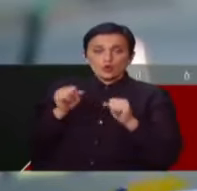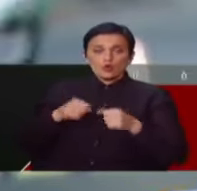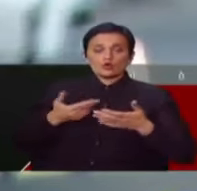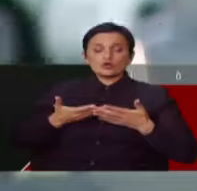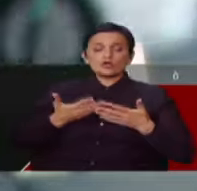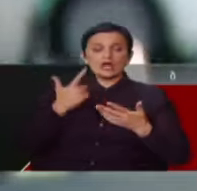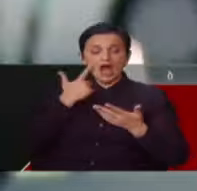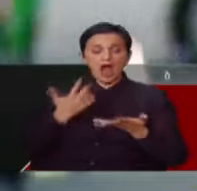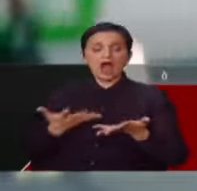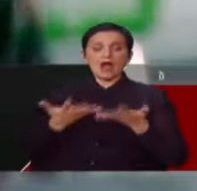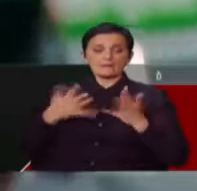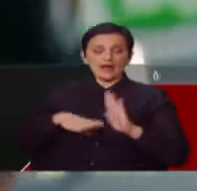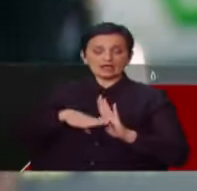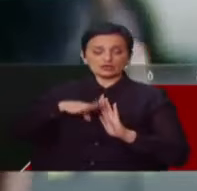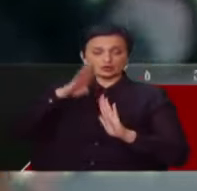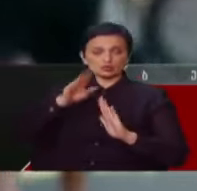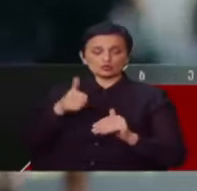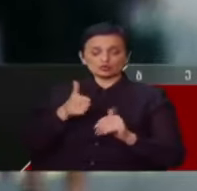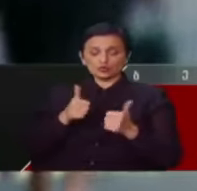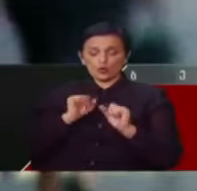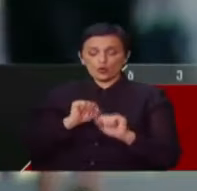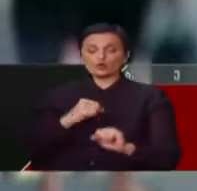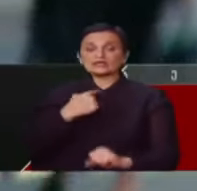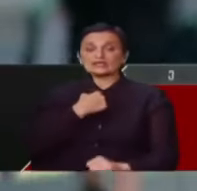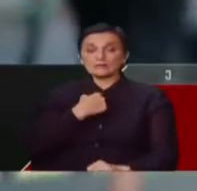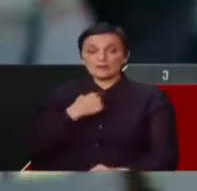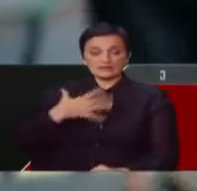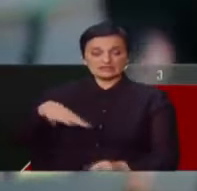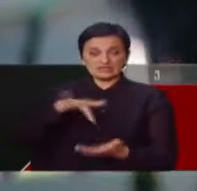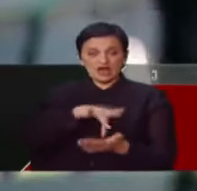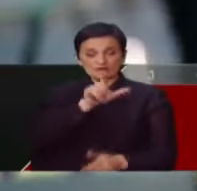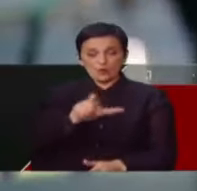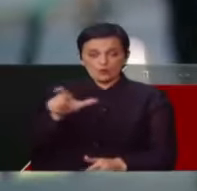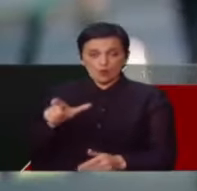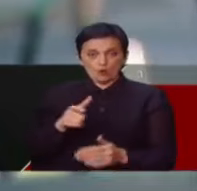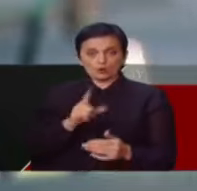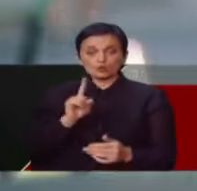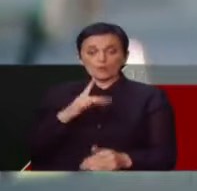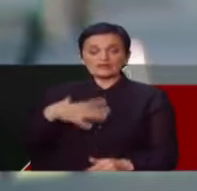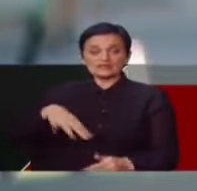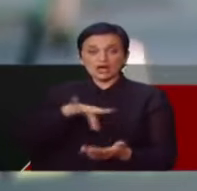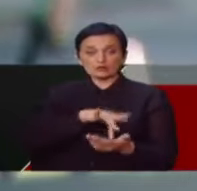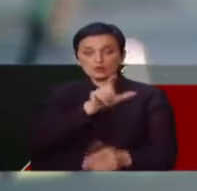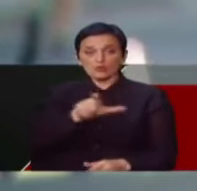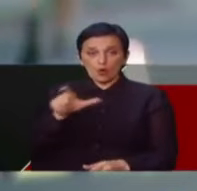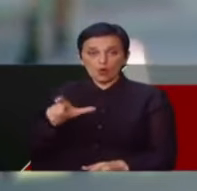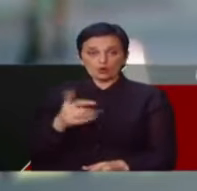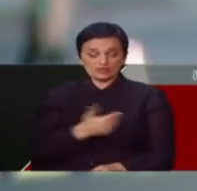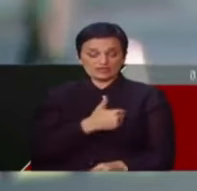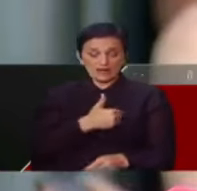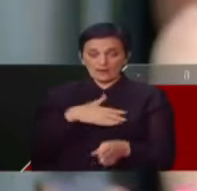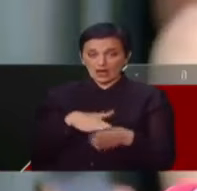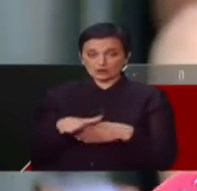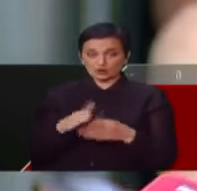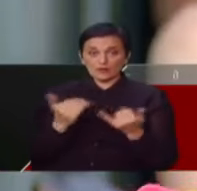շերթերբուրի հոգոր ունդա դավիցրատ խմեպի, սակարտոլոս մոգալակե էպիստույս, ռով սակարտոլոս մոգալակե էպիս նելայիքոս